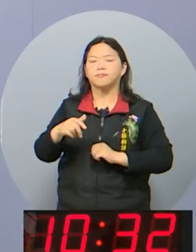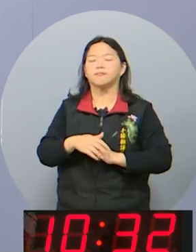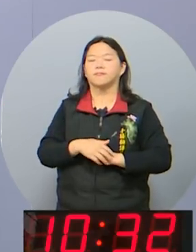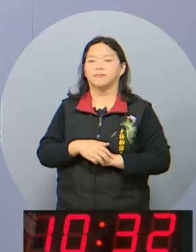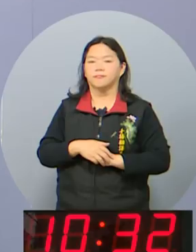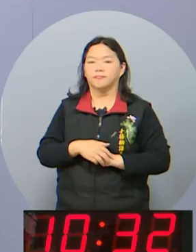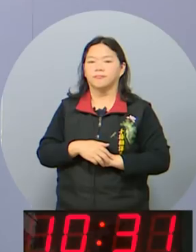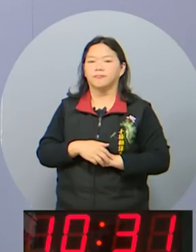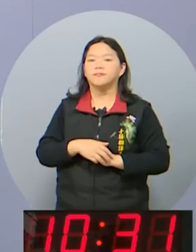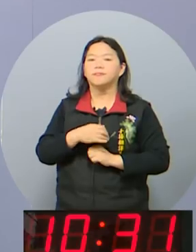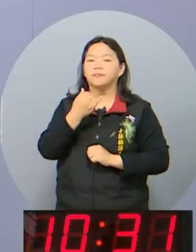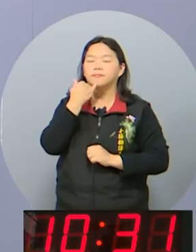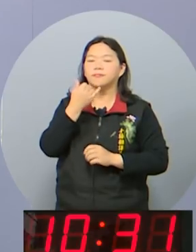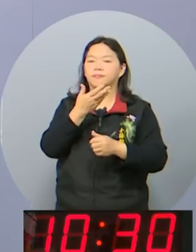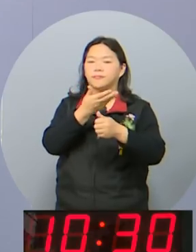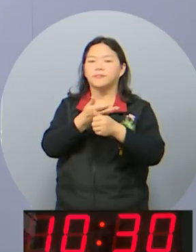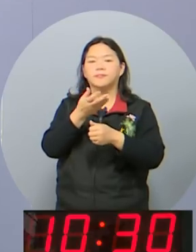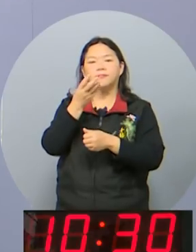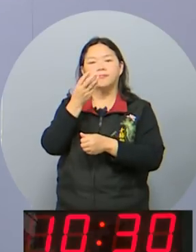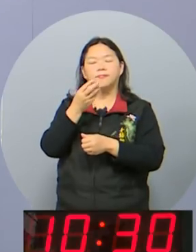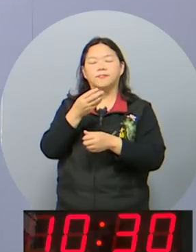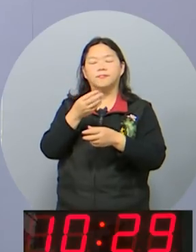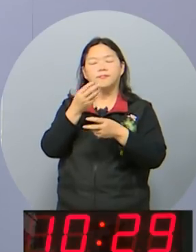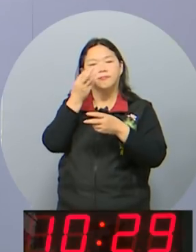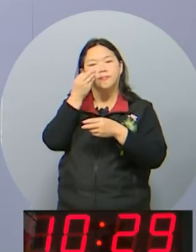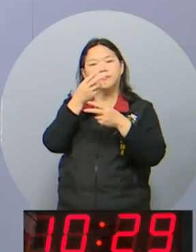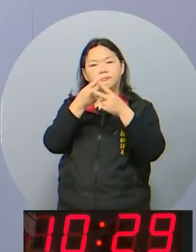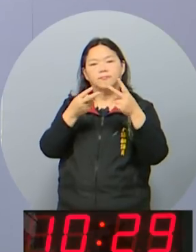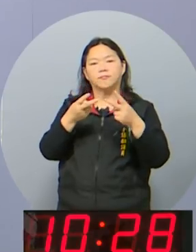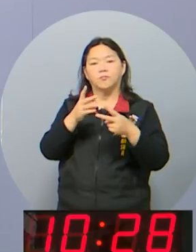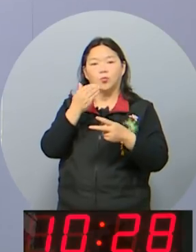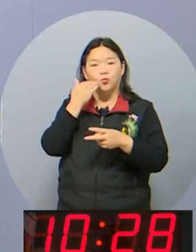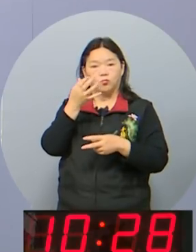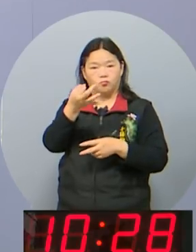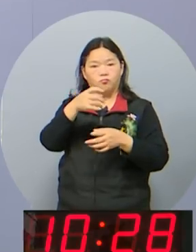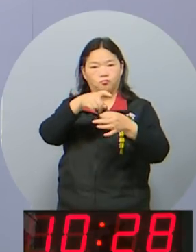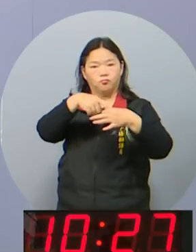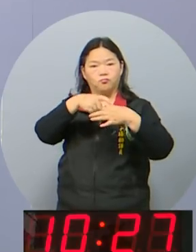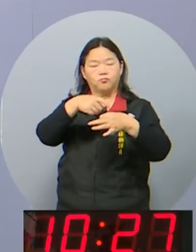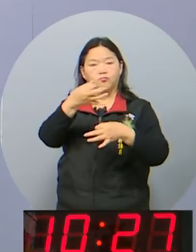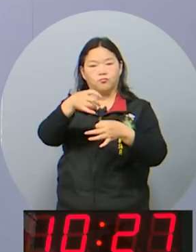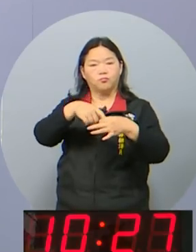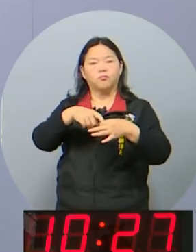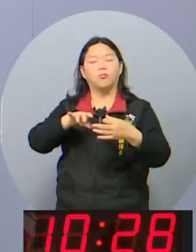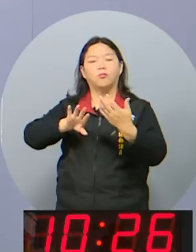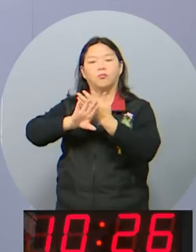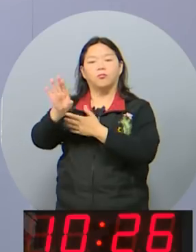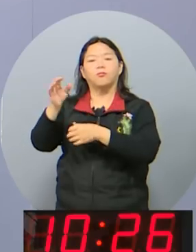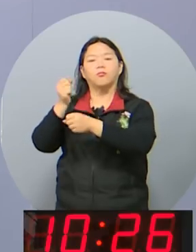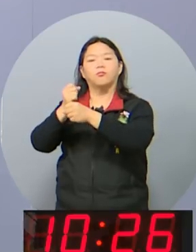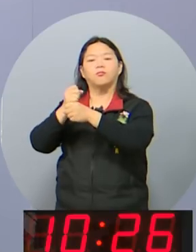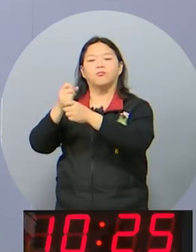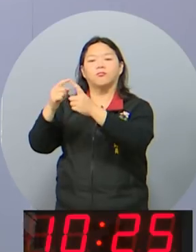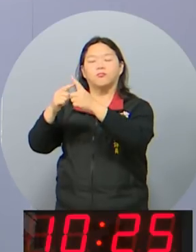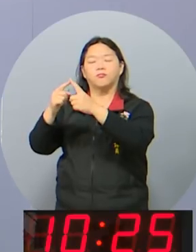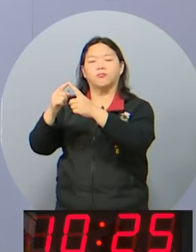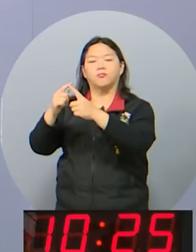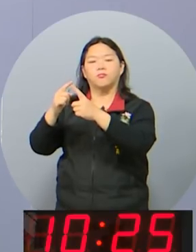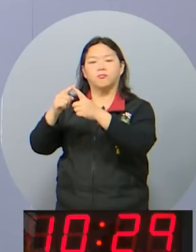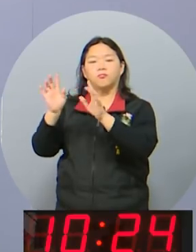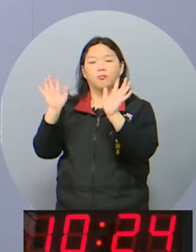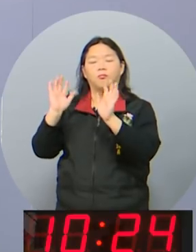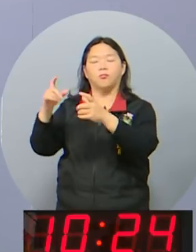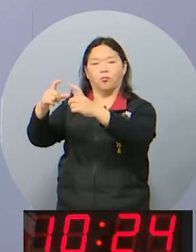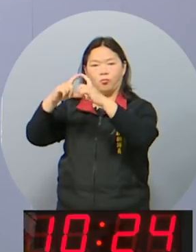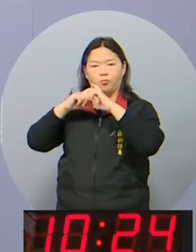些那个伴手礼等等，那只要有钱赚，我们在外地工作的孩子就会回来。那